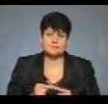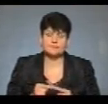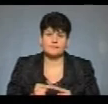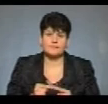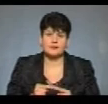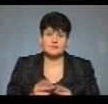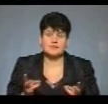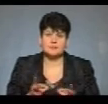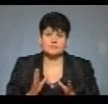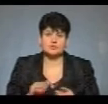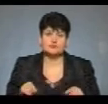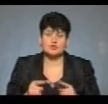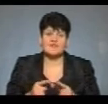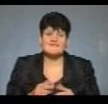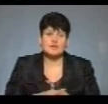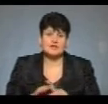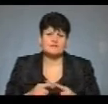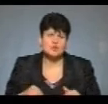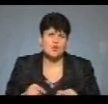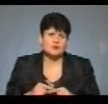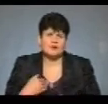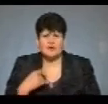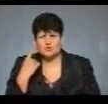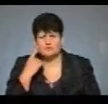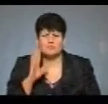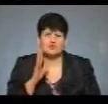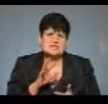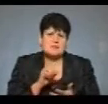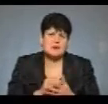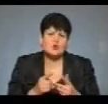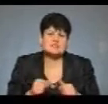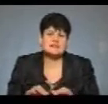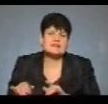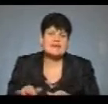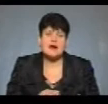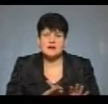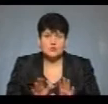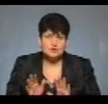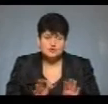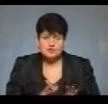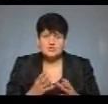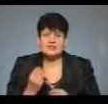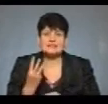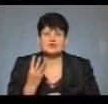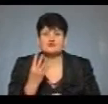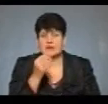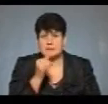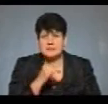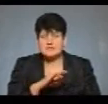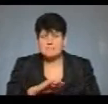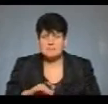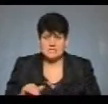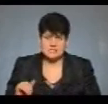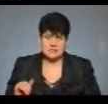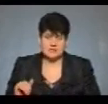потрібно буде створити виконавчі органи. Тобто, ну, це, я думаю, не тільки будуть займатися організаційною діяльністю, напевне, що 3-4 місяці після